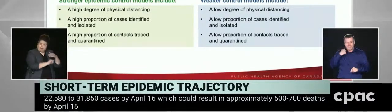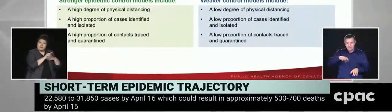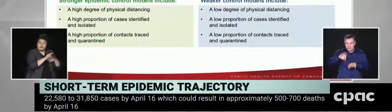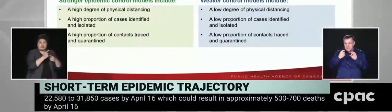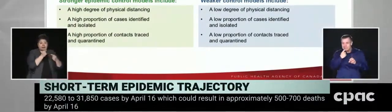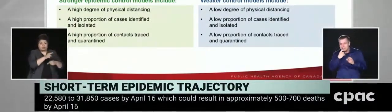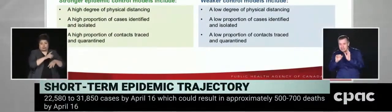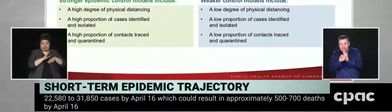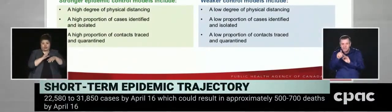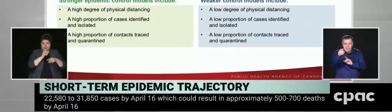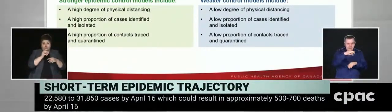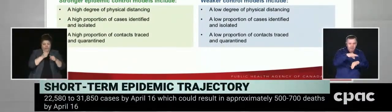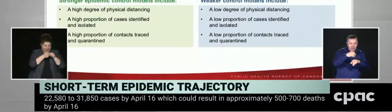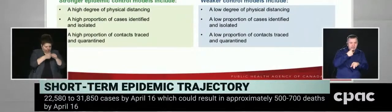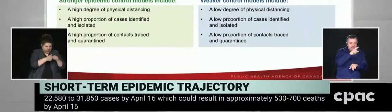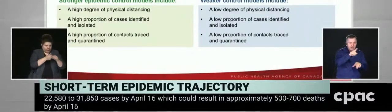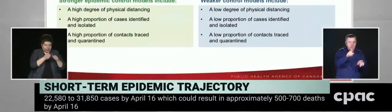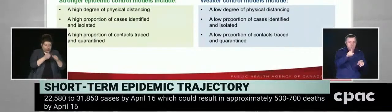quarantined.